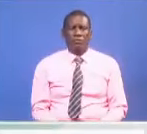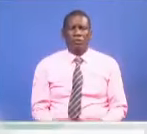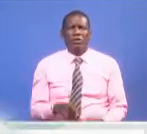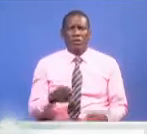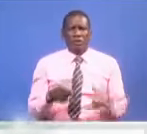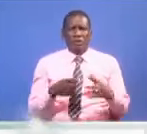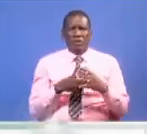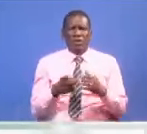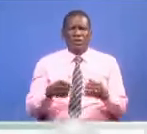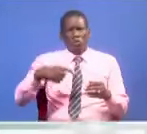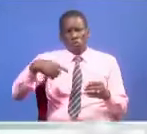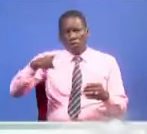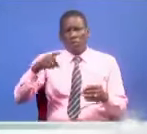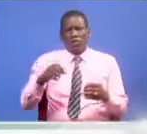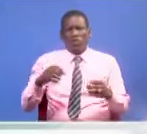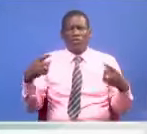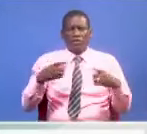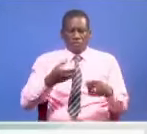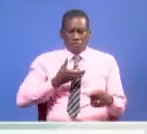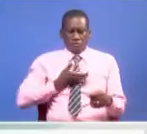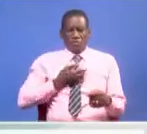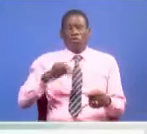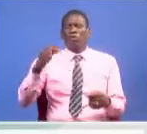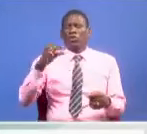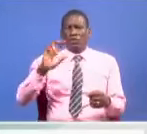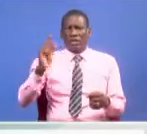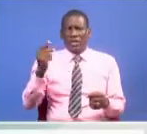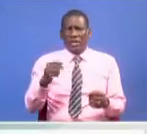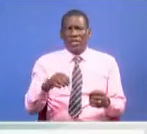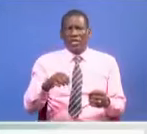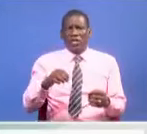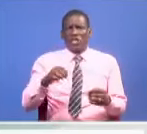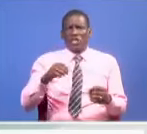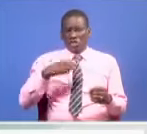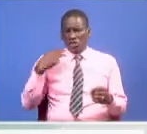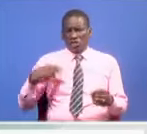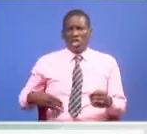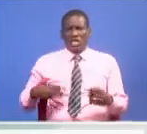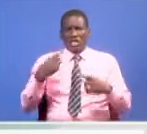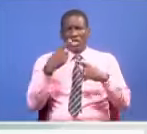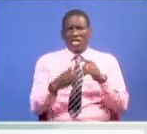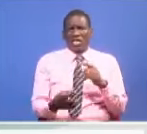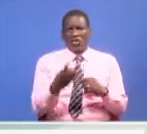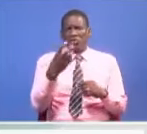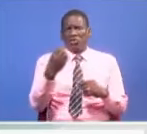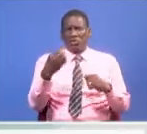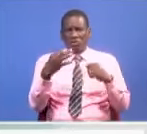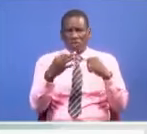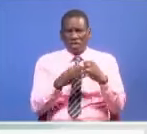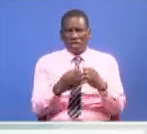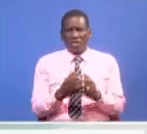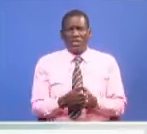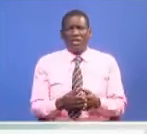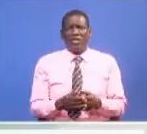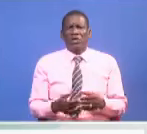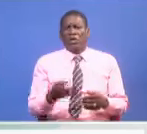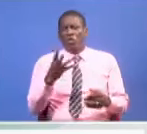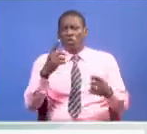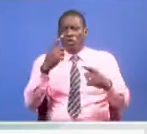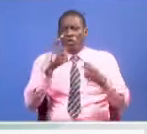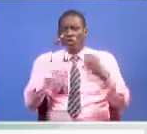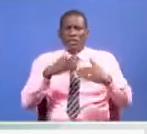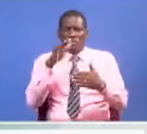Alianzisha msururu wa ushindi medali za dhahabu kwa Kenya jijini Beijing, China mwaka 2008. Miaka minne